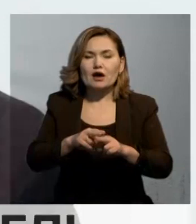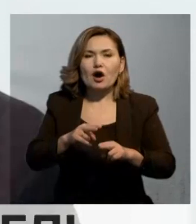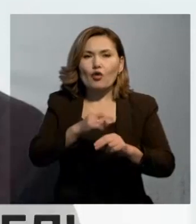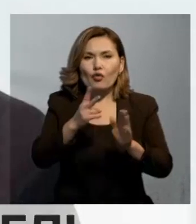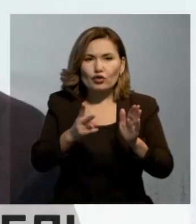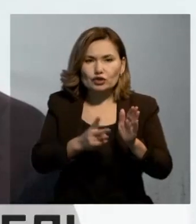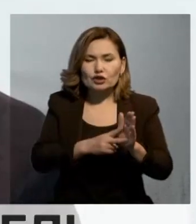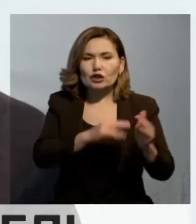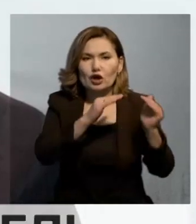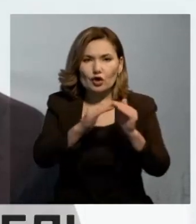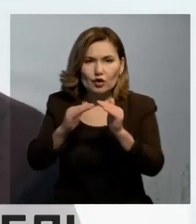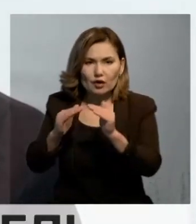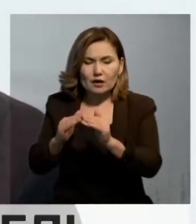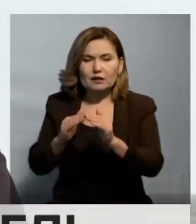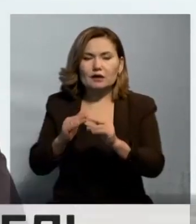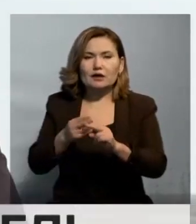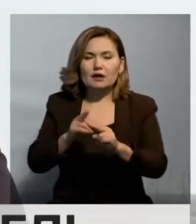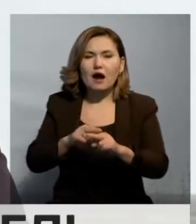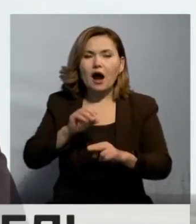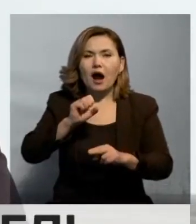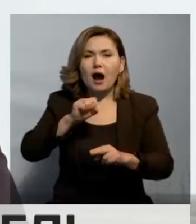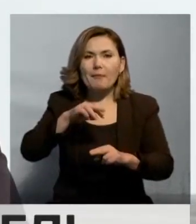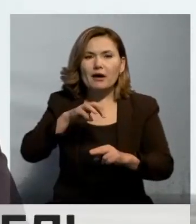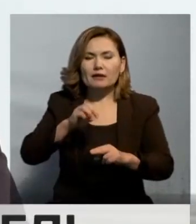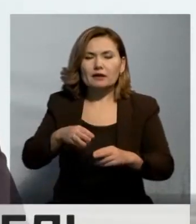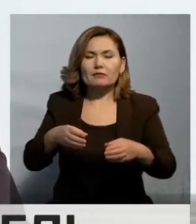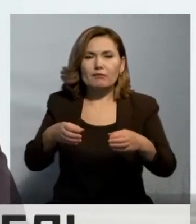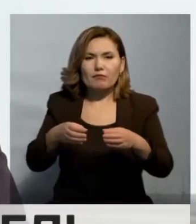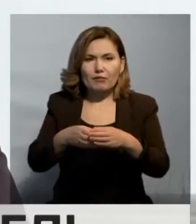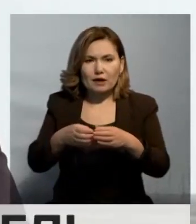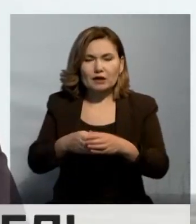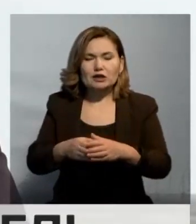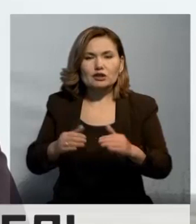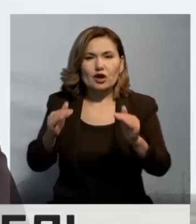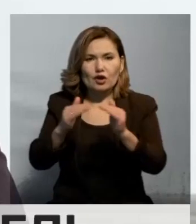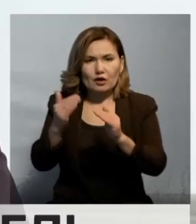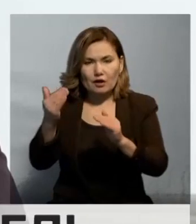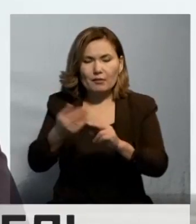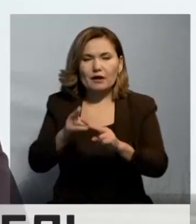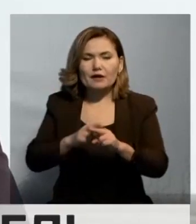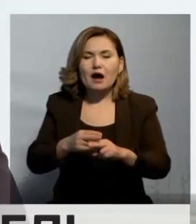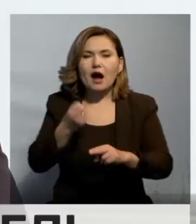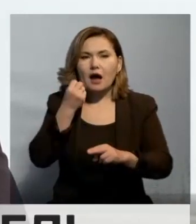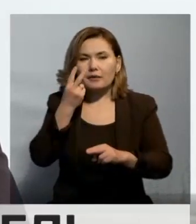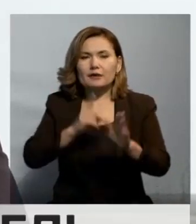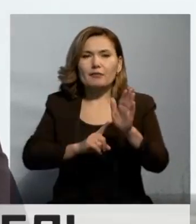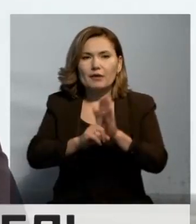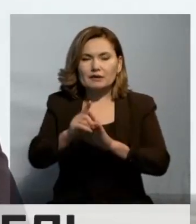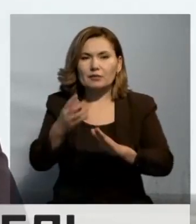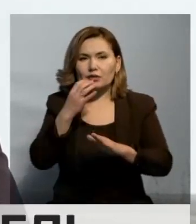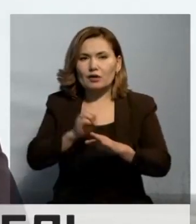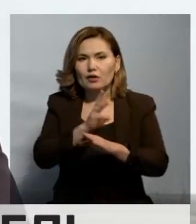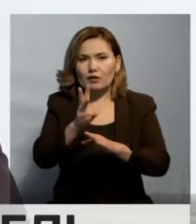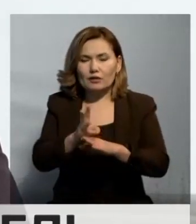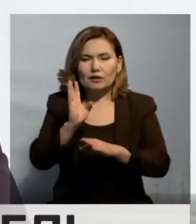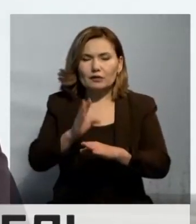қабатты үйлерінен бір аманат партиясының енді ғимаратын қазір әбеттен бастап қосады. Бүгін кешке